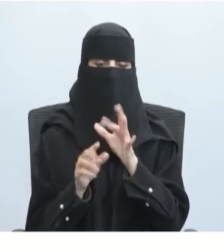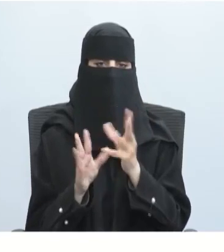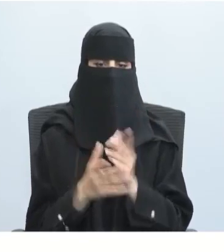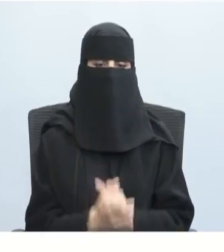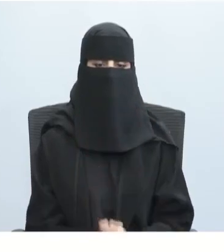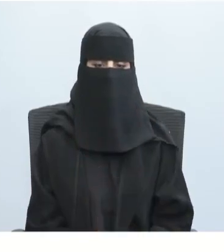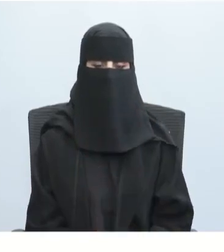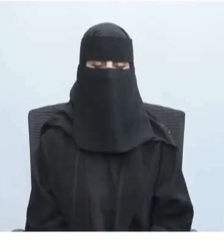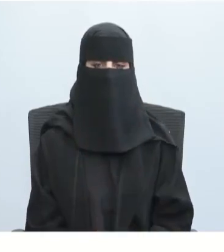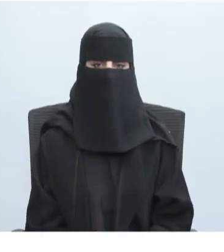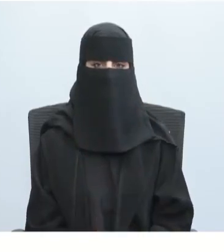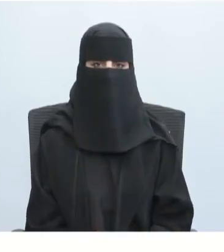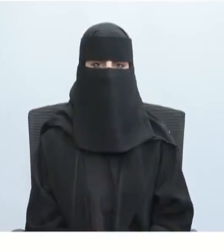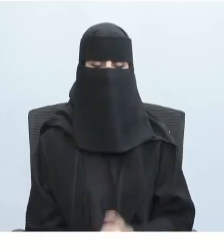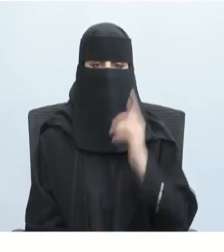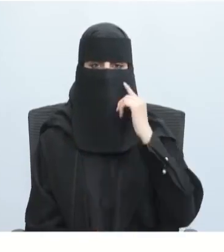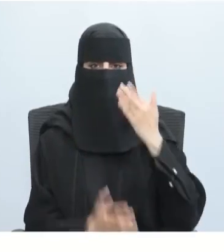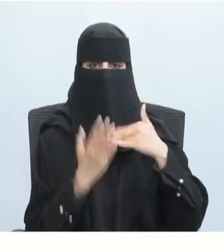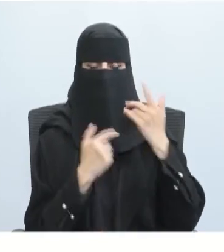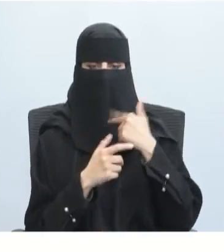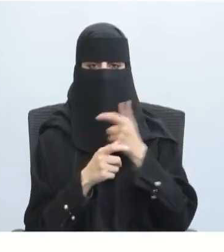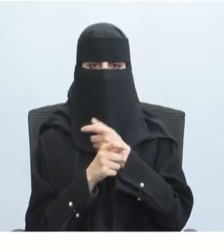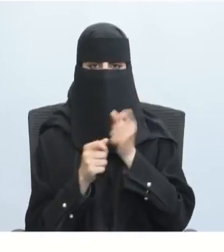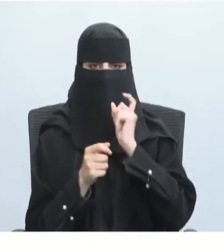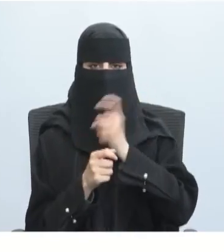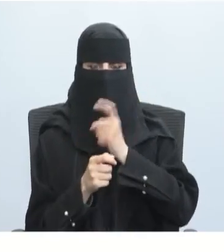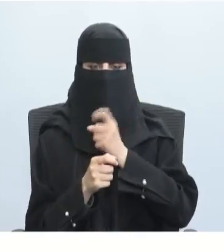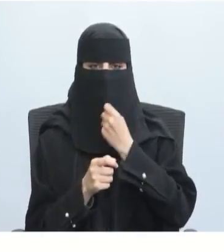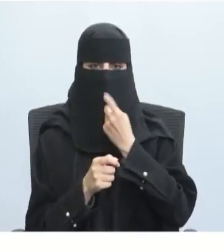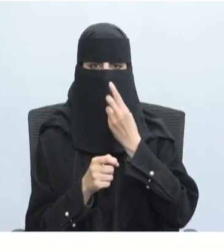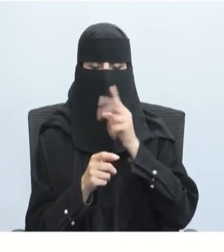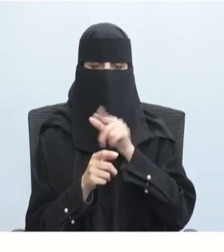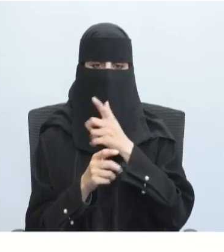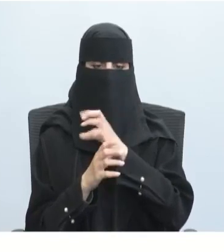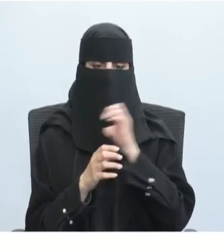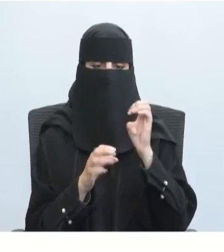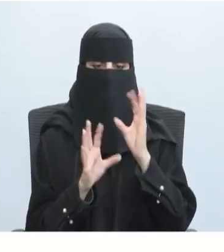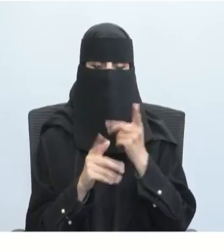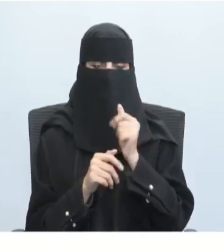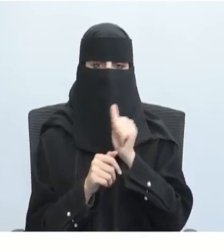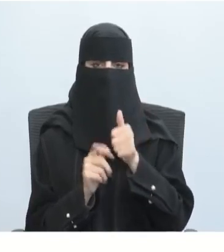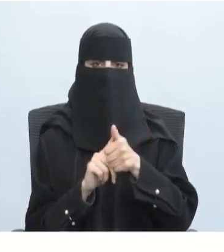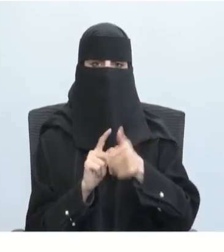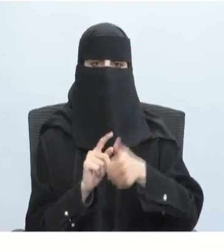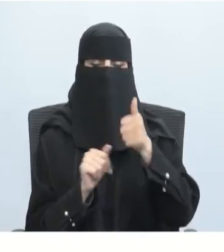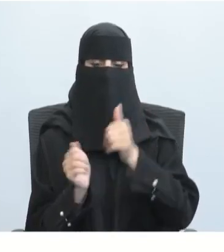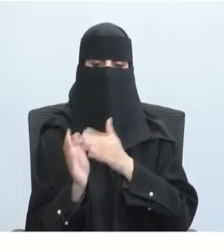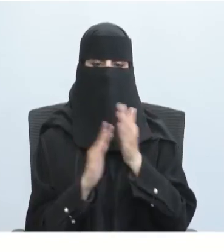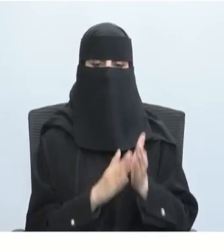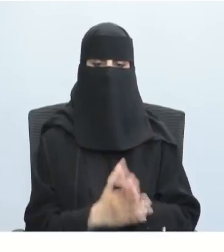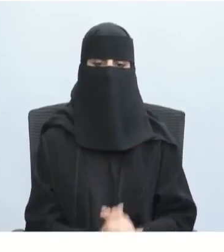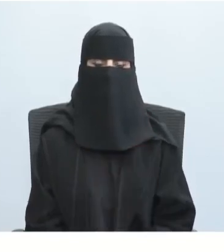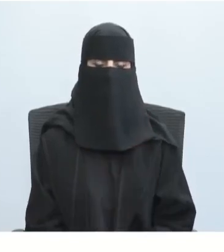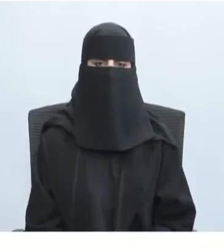حينما نقوم با اذاعات سنويه بالتاكيد ستكون استخدامها للقيمه